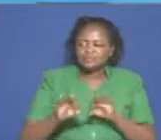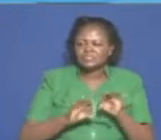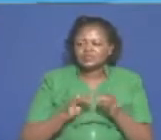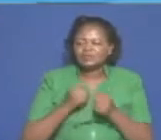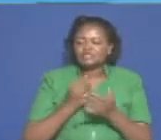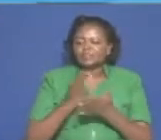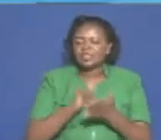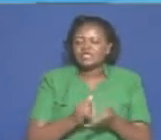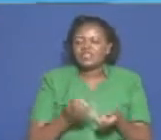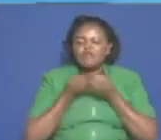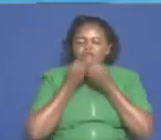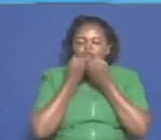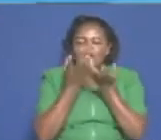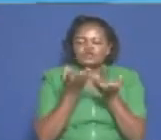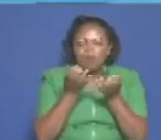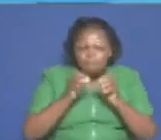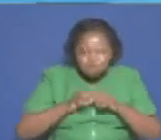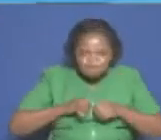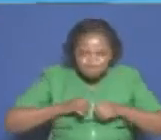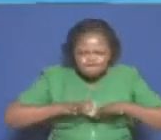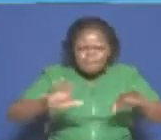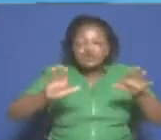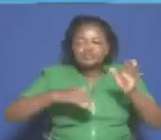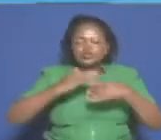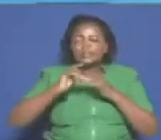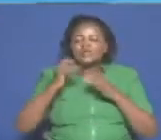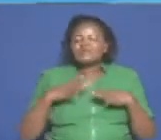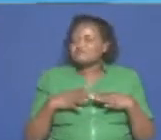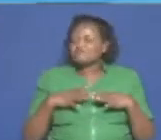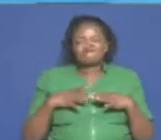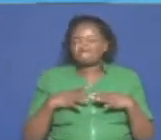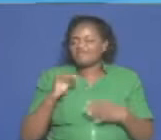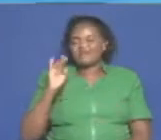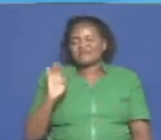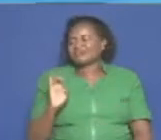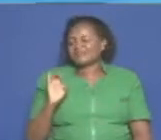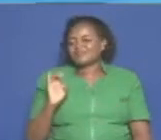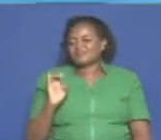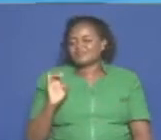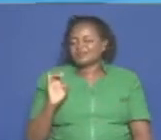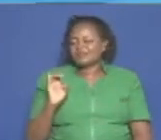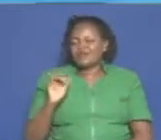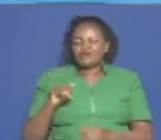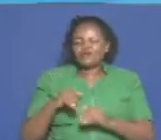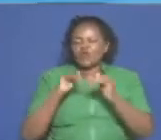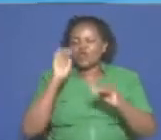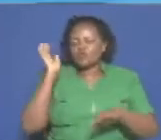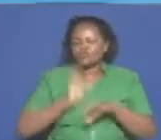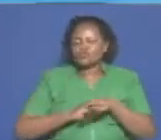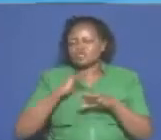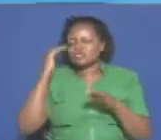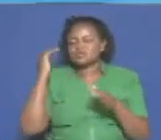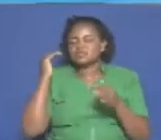habari hizi zimefikishwa kwa Wakenya, tume haijafuata mtaala mzuri ama tuseme